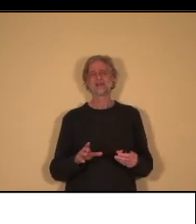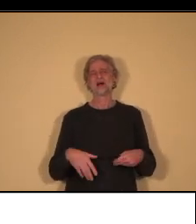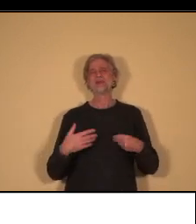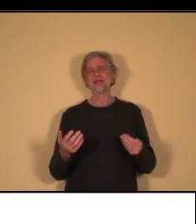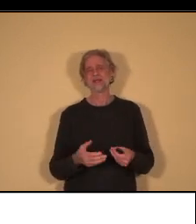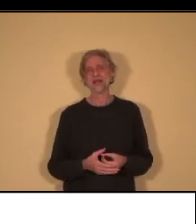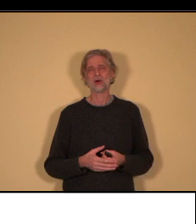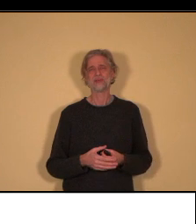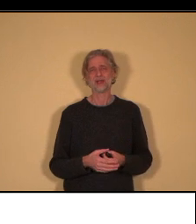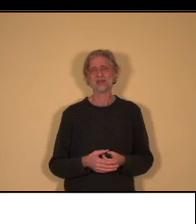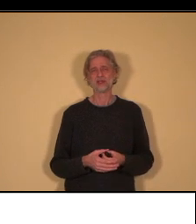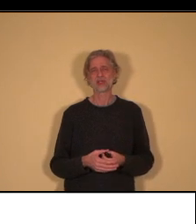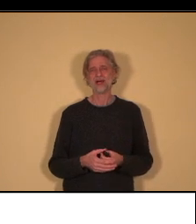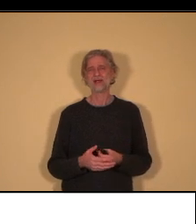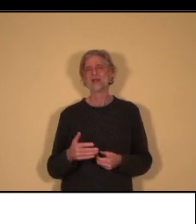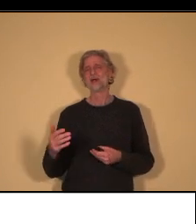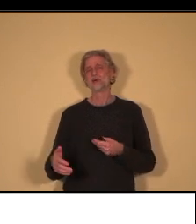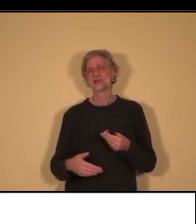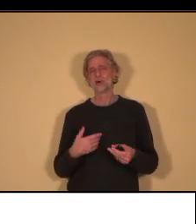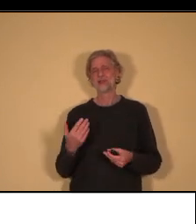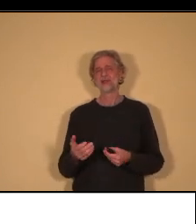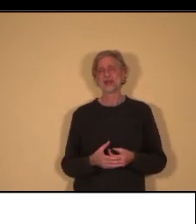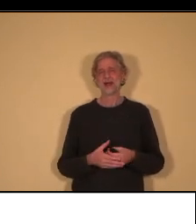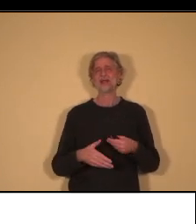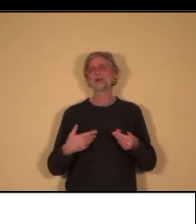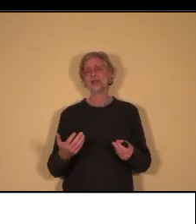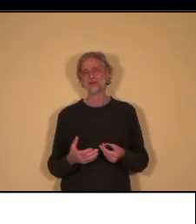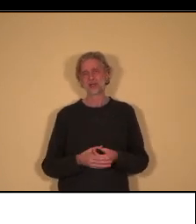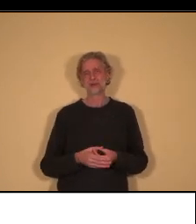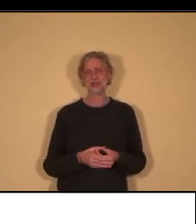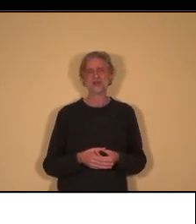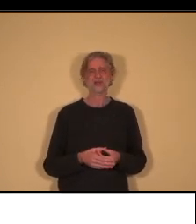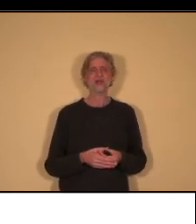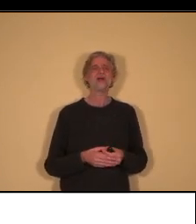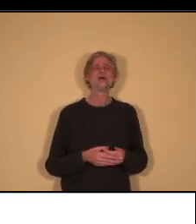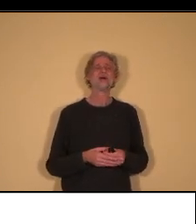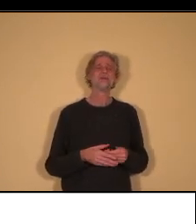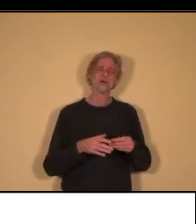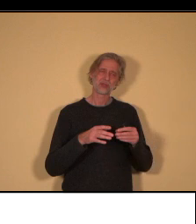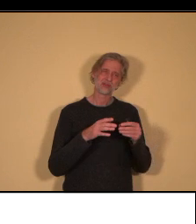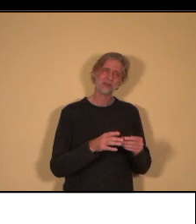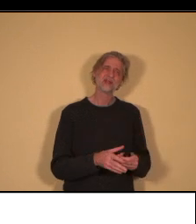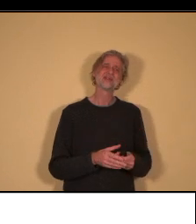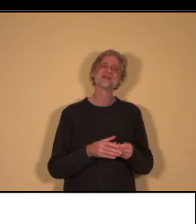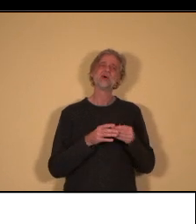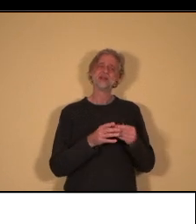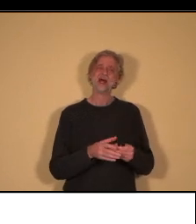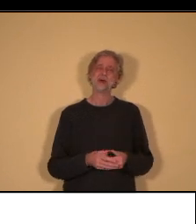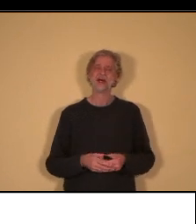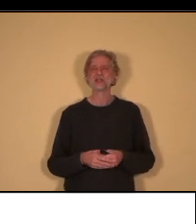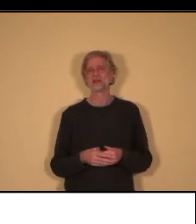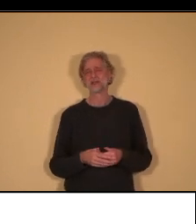der Gesamtenergieaufwand hier steigt und es heute eigentlich noch nicht wirtschaftlich ist. Oder zumindest nur